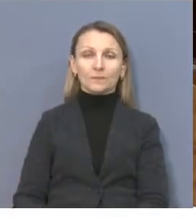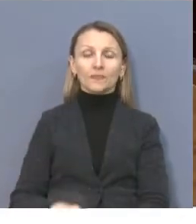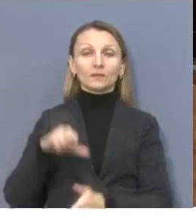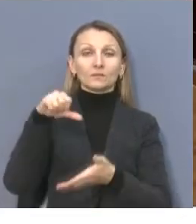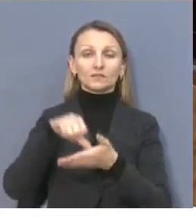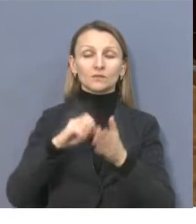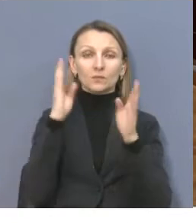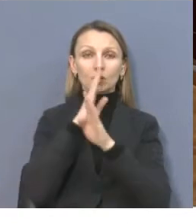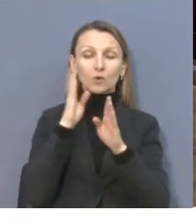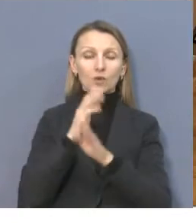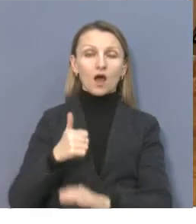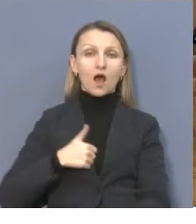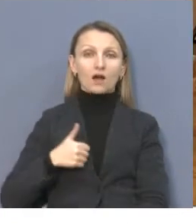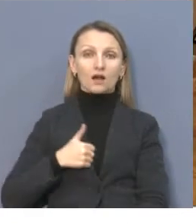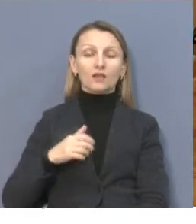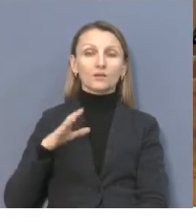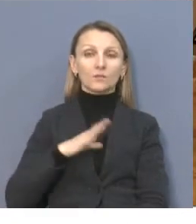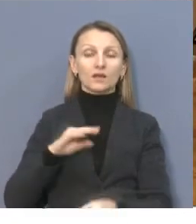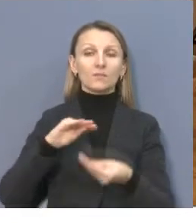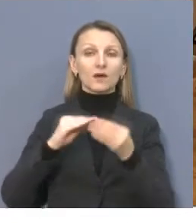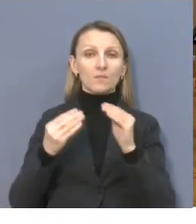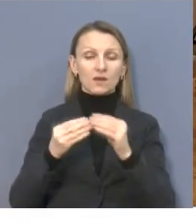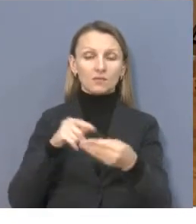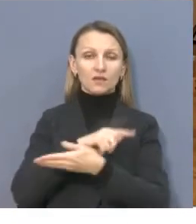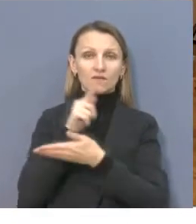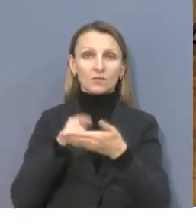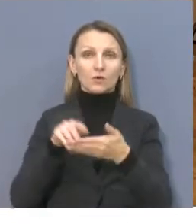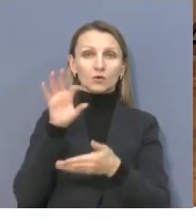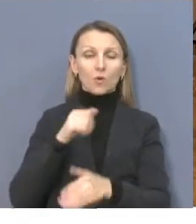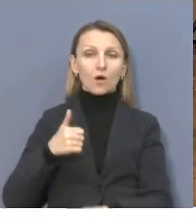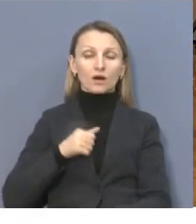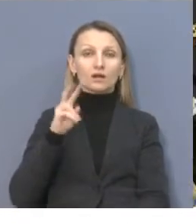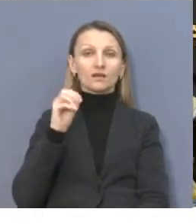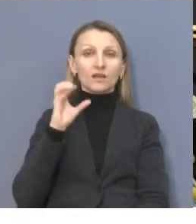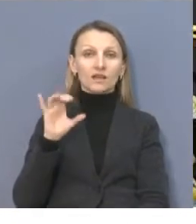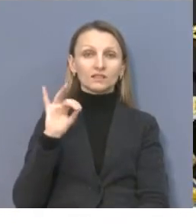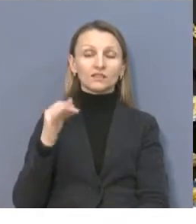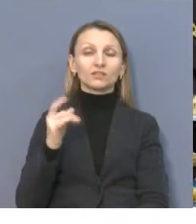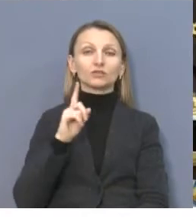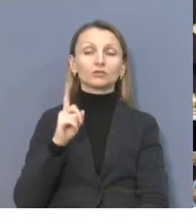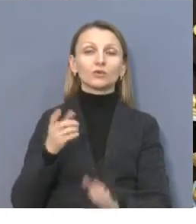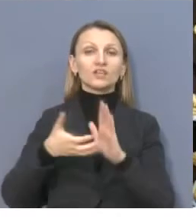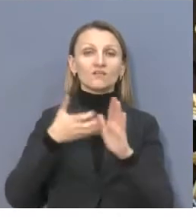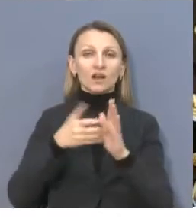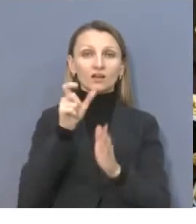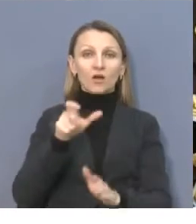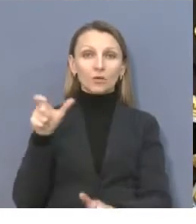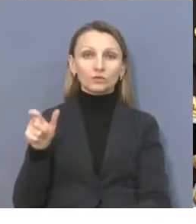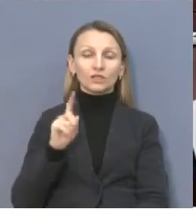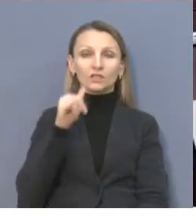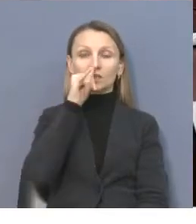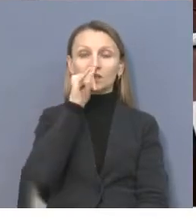природоохранных ведомств были затронуты ряд проблемных вопросов по охране леса подбора кадров и недопущению случаев незаконной порубки